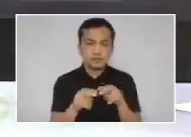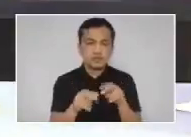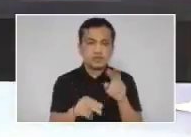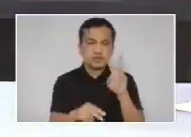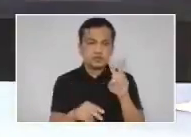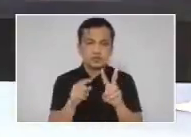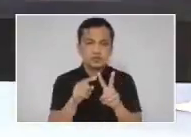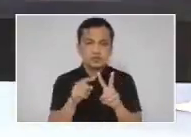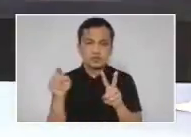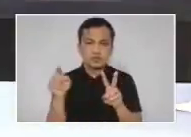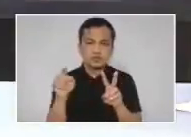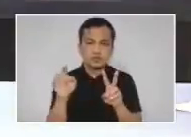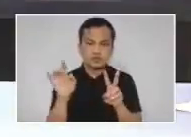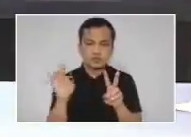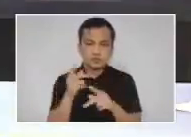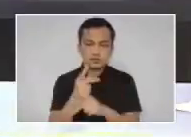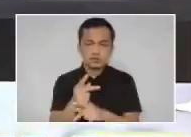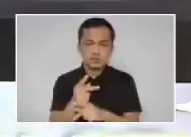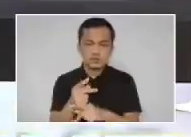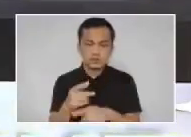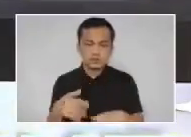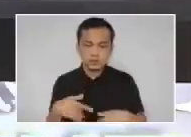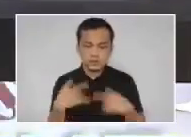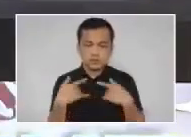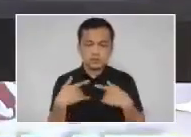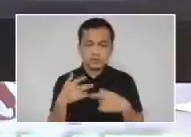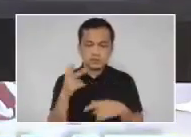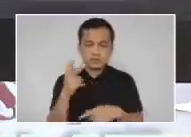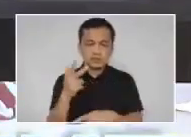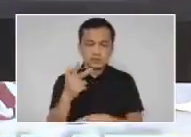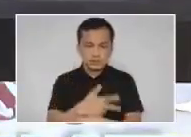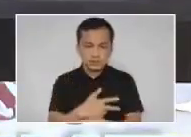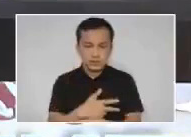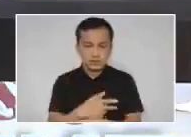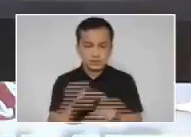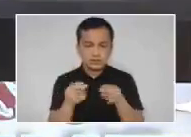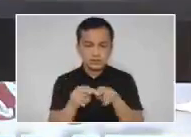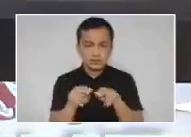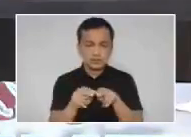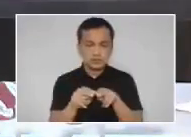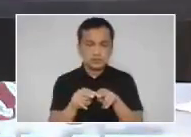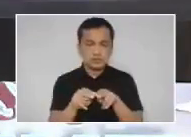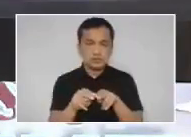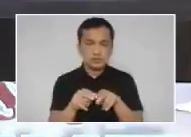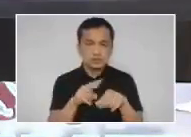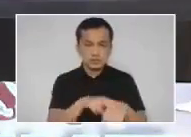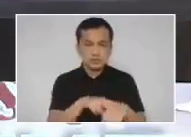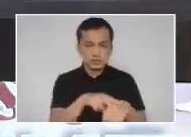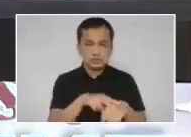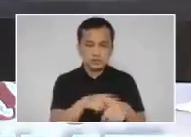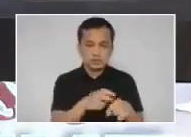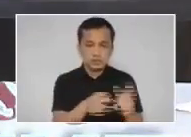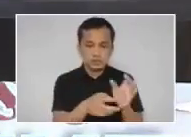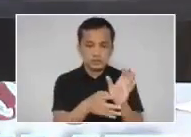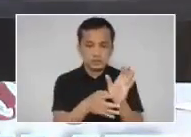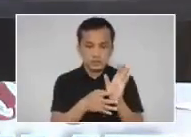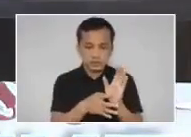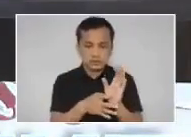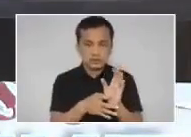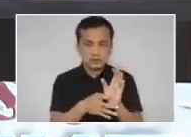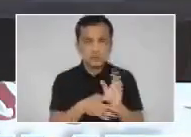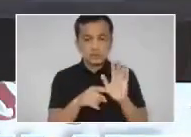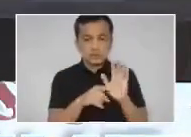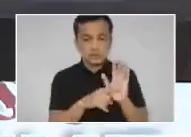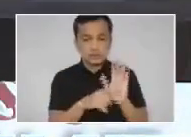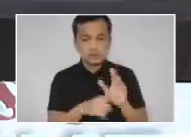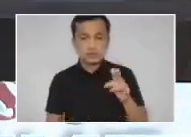Sa punto pong ito, makakausap po natin si Dr. Ron Jean Solante, Infectious Disease Specialist ng San Lazaro Hospital. Magandang umaga po sa inyo, Dr.